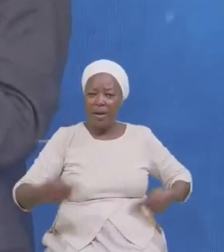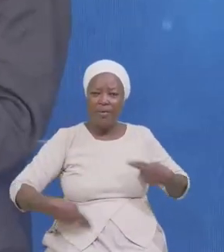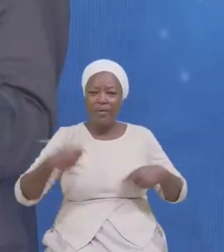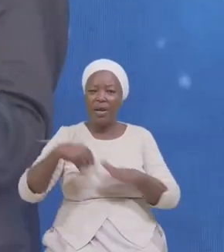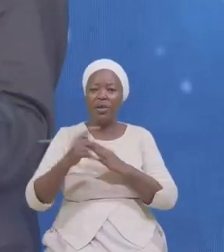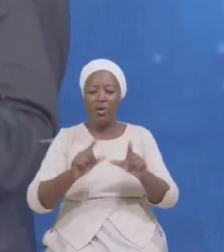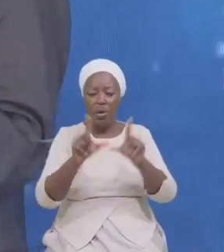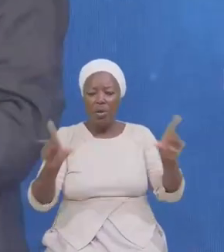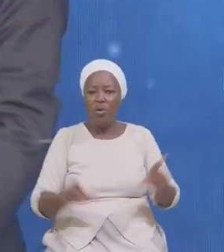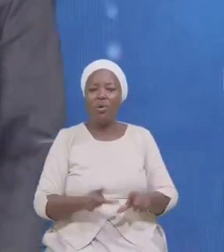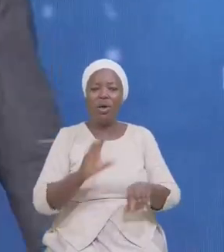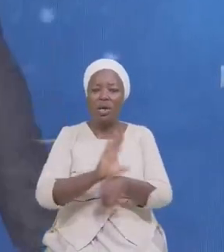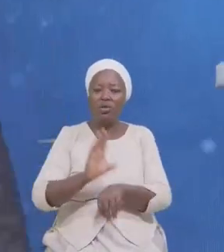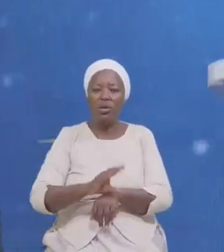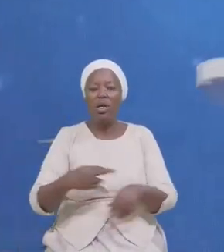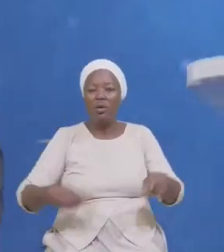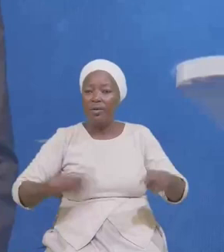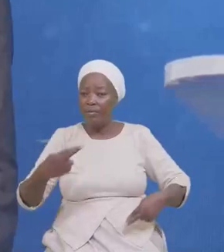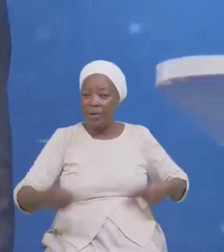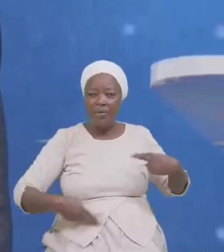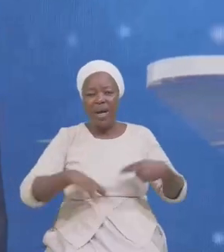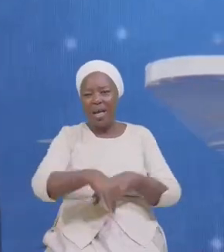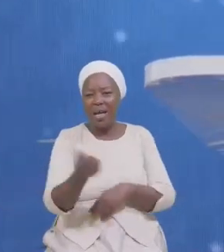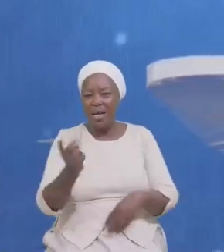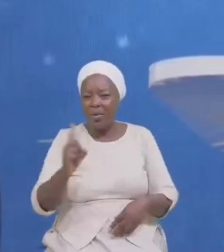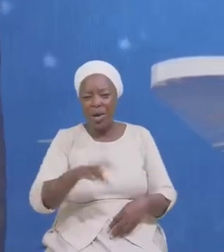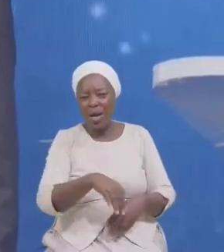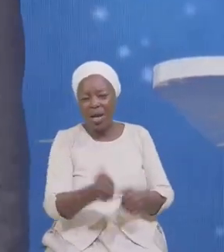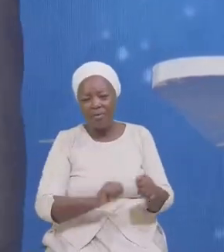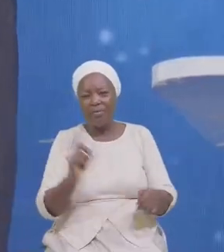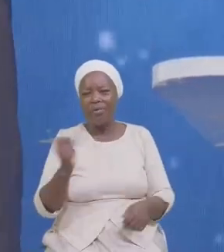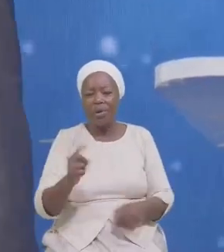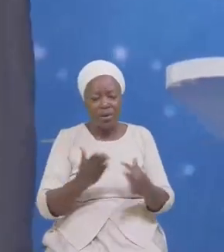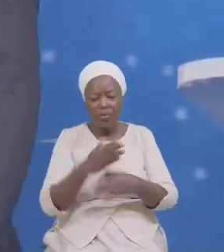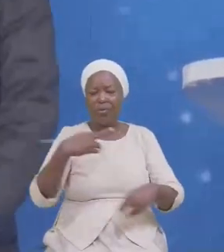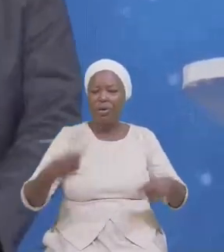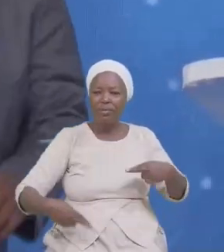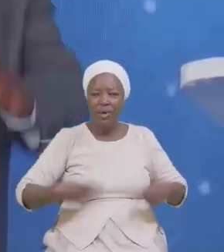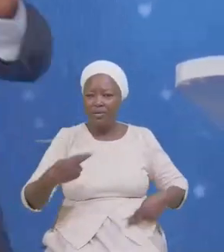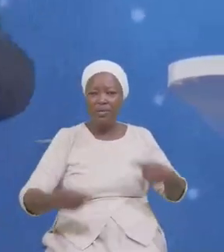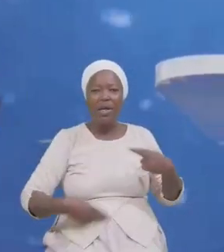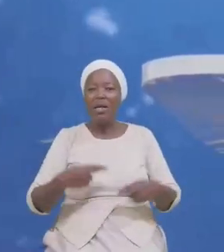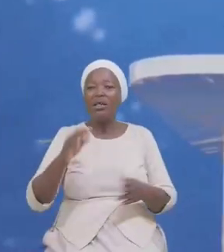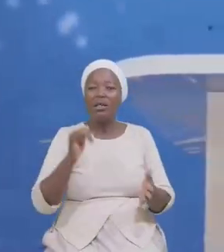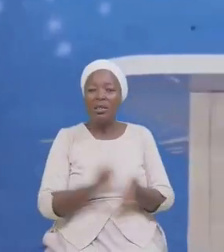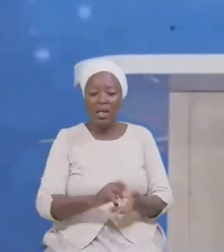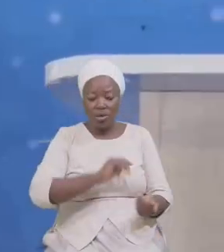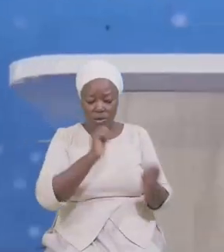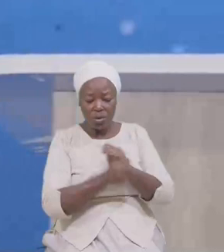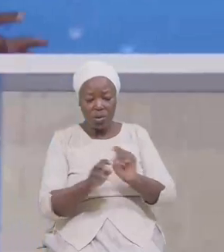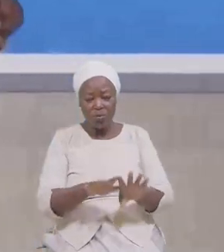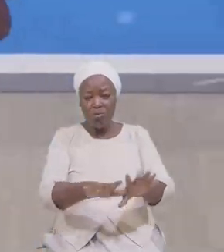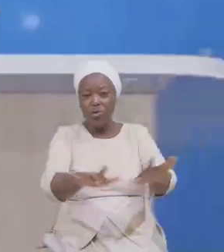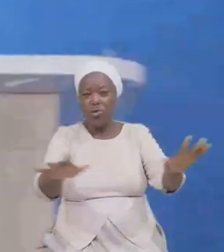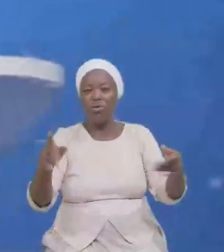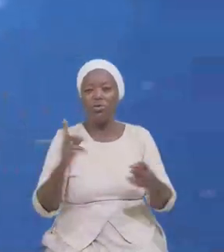ton assemblée locale, le réveil partout, en tout lieu. Le vrai réveil qui conduit des